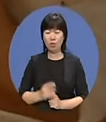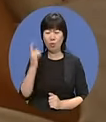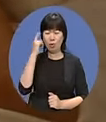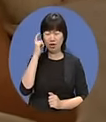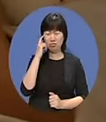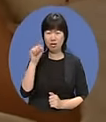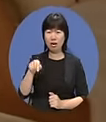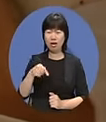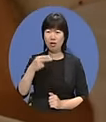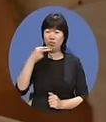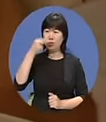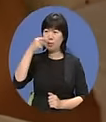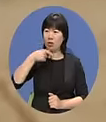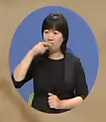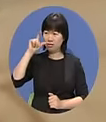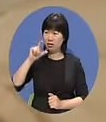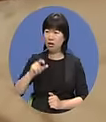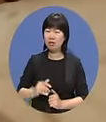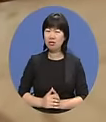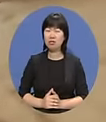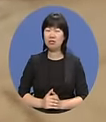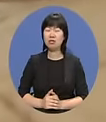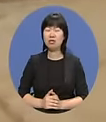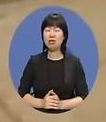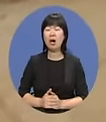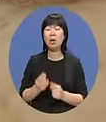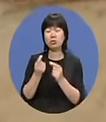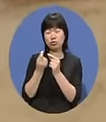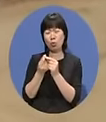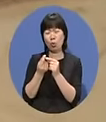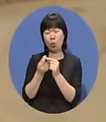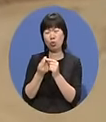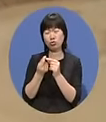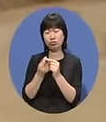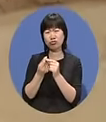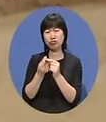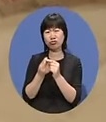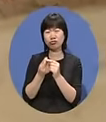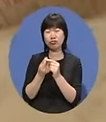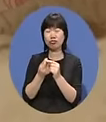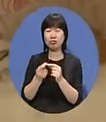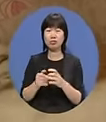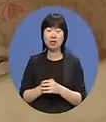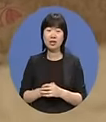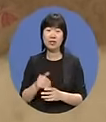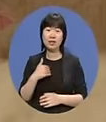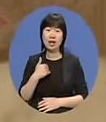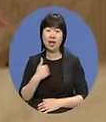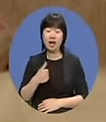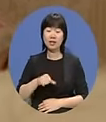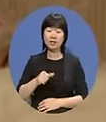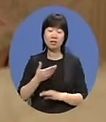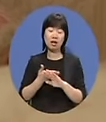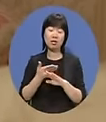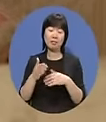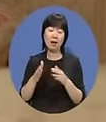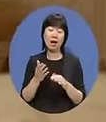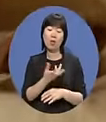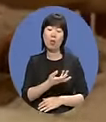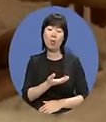왜 이래? 술 마셨어? 아이, 조금밖에 안 마셨어. 내 찬이 다른 방에